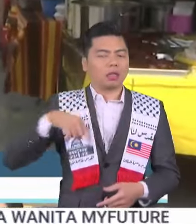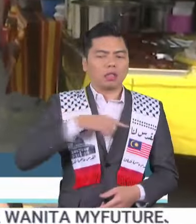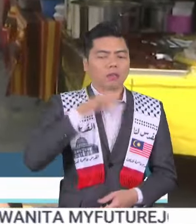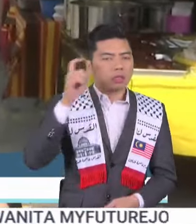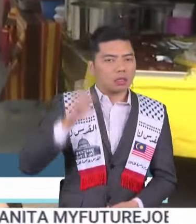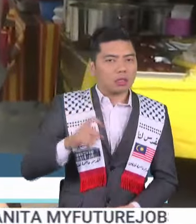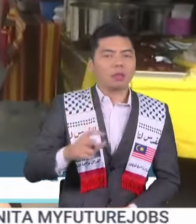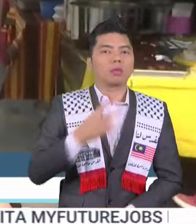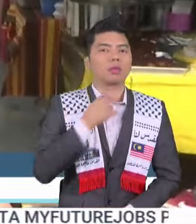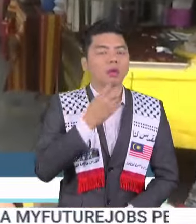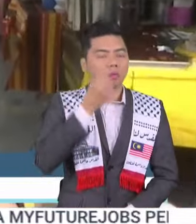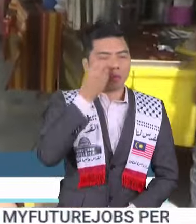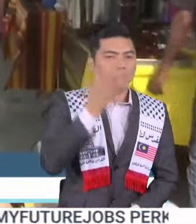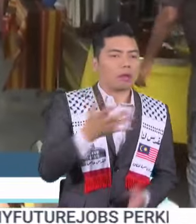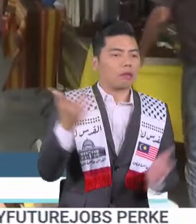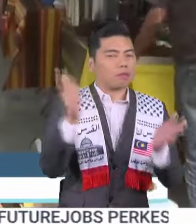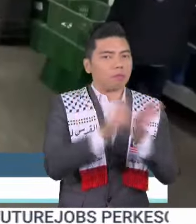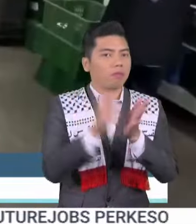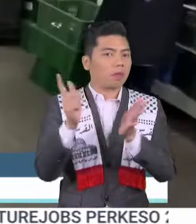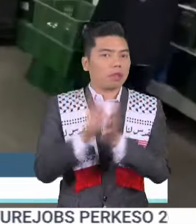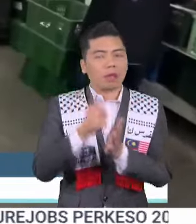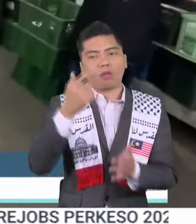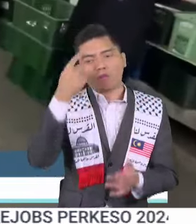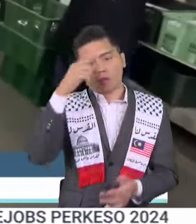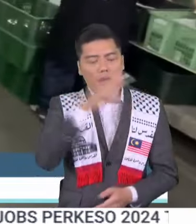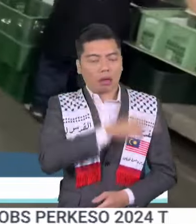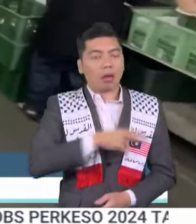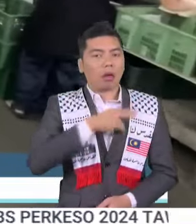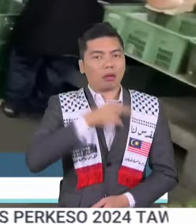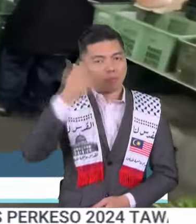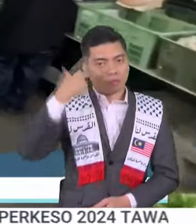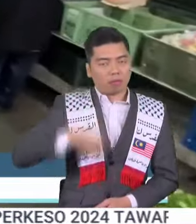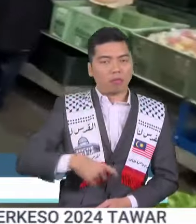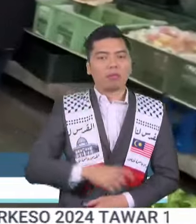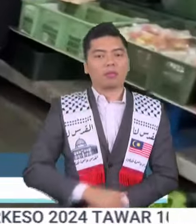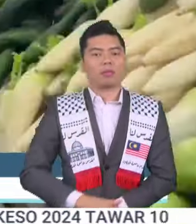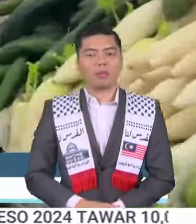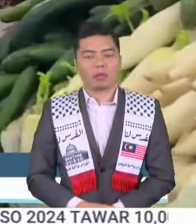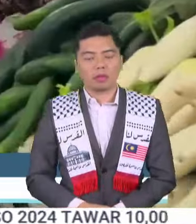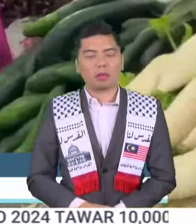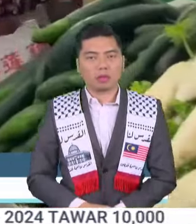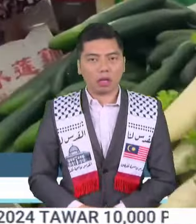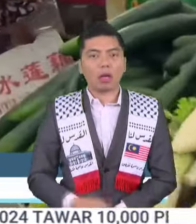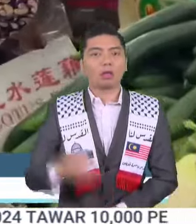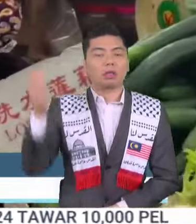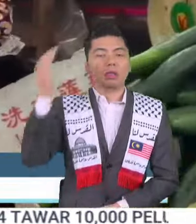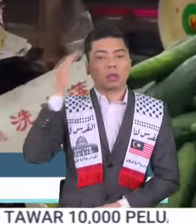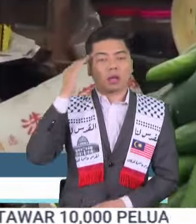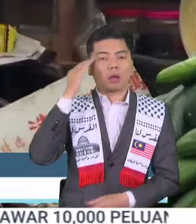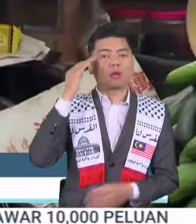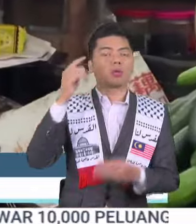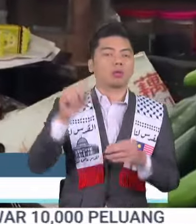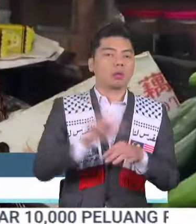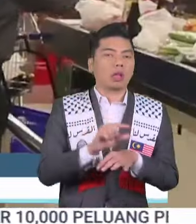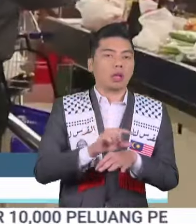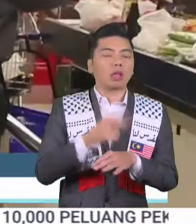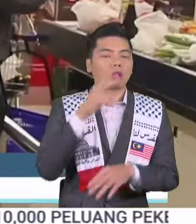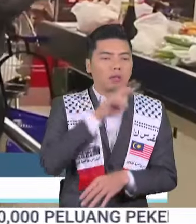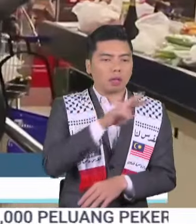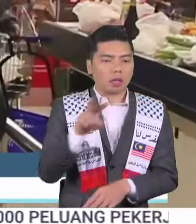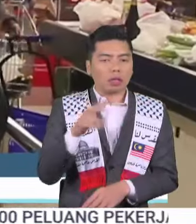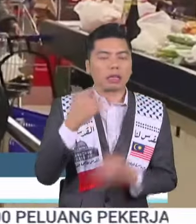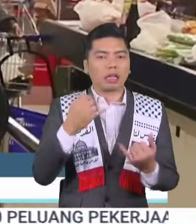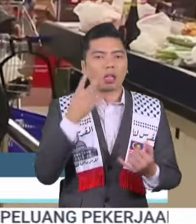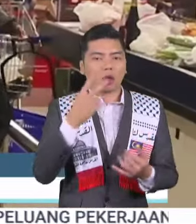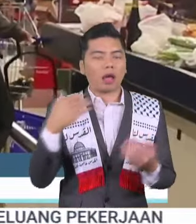untuk mendapatkan hak kita sebagai seorang pengguna. Sementara itu, kesedaran masyarakat berhubung isu kepenggunaan dilihat